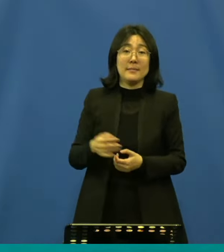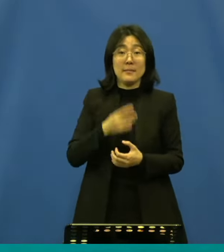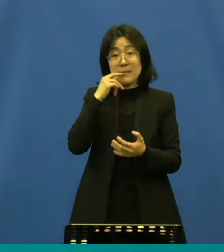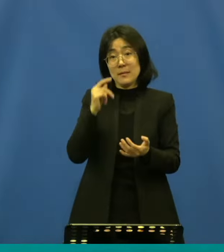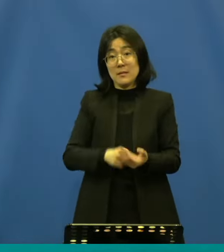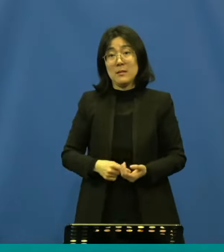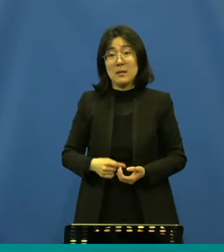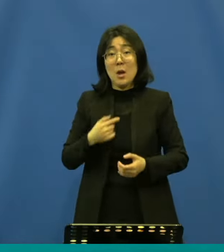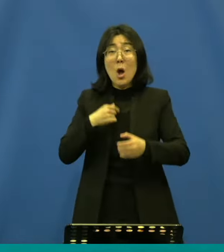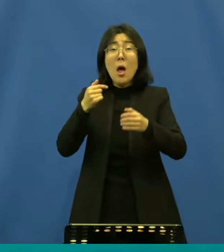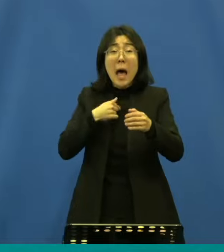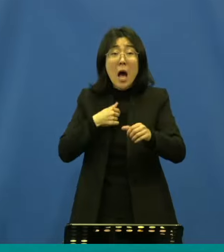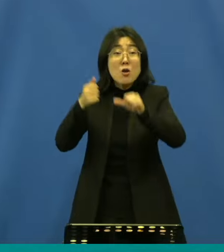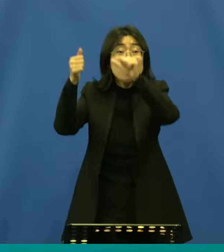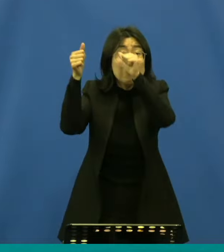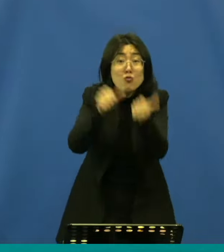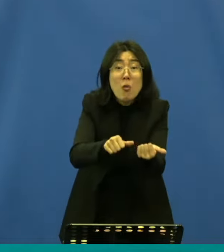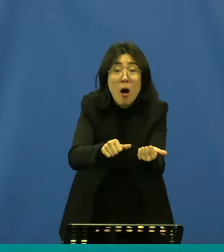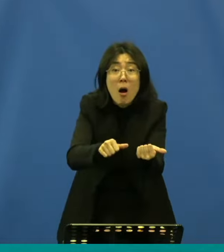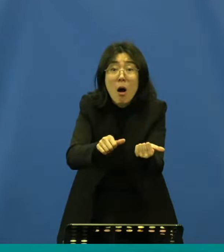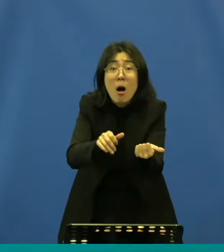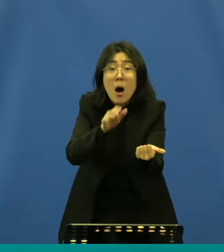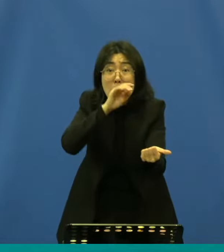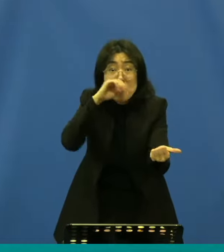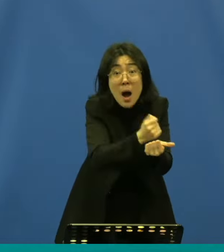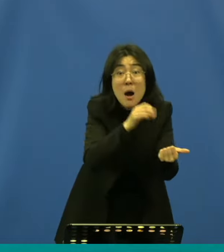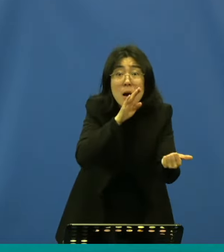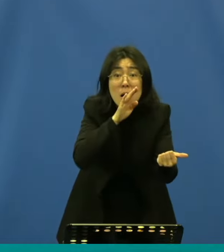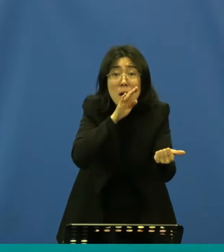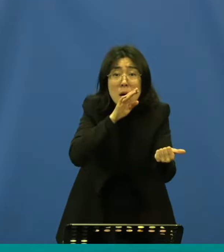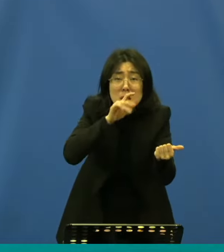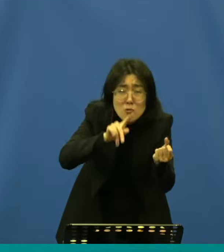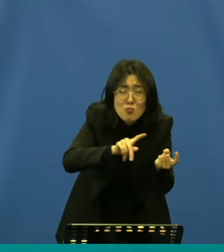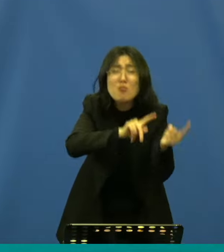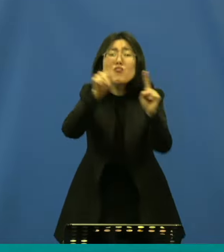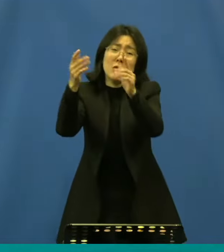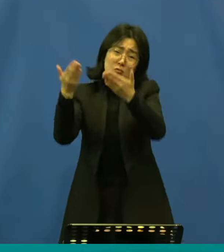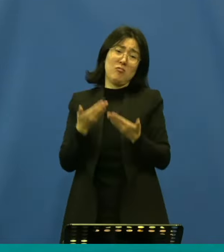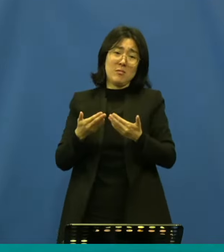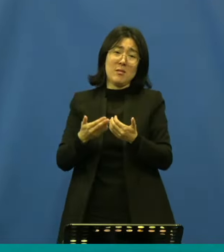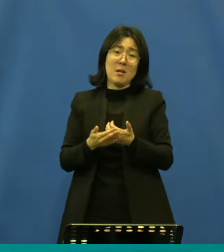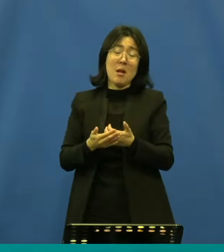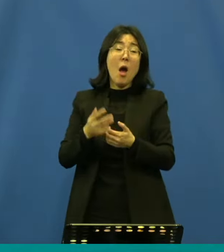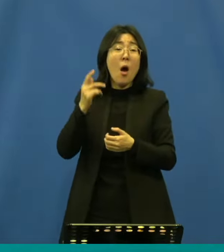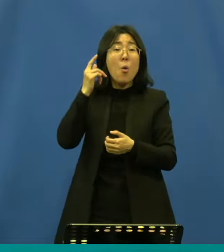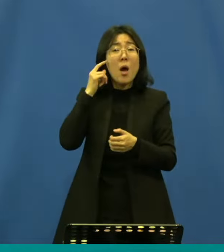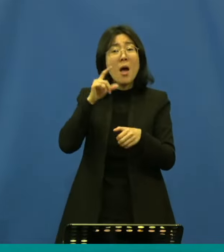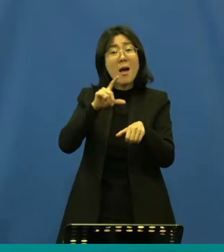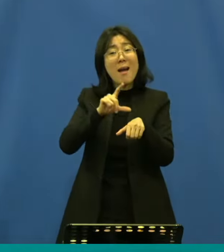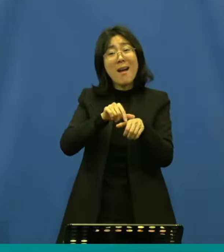죽었던 나를 살리셨는데 시간이 흐르면 다 사라져버리는 거예요.